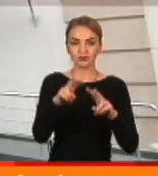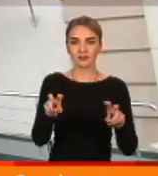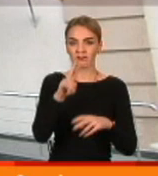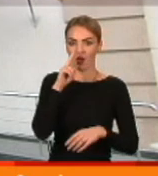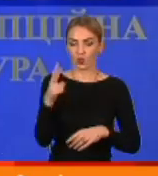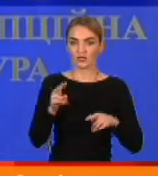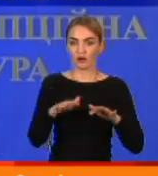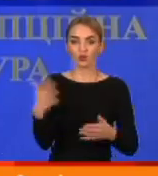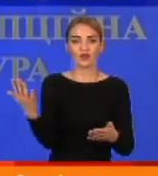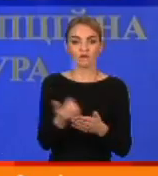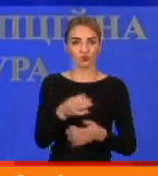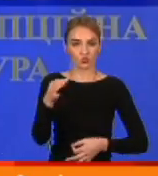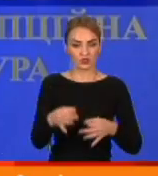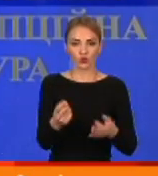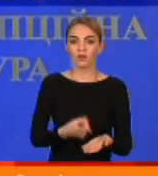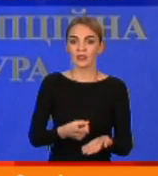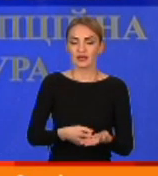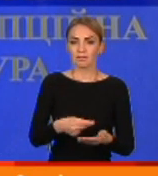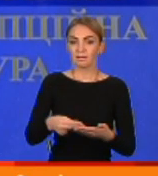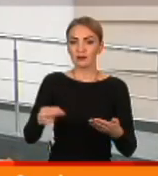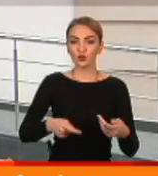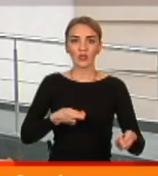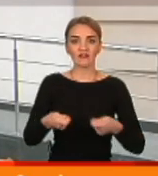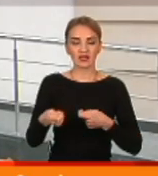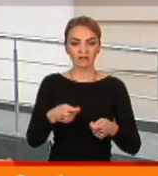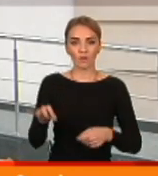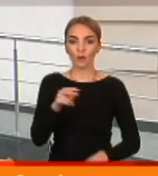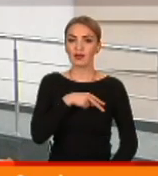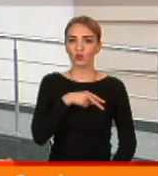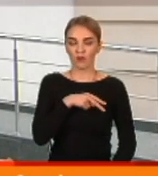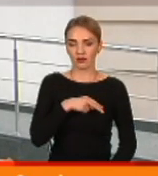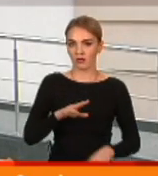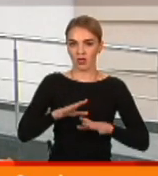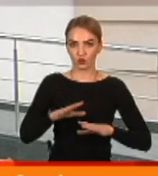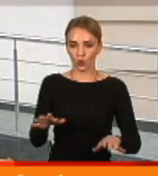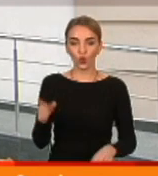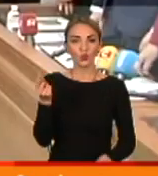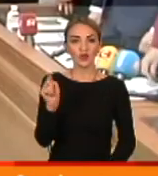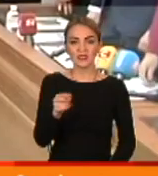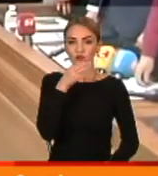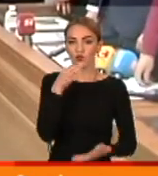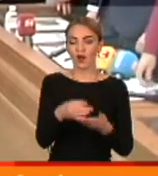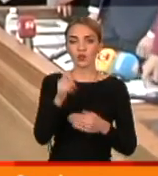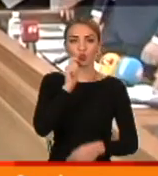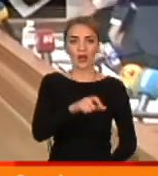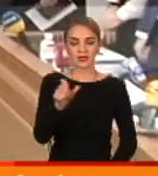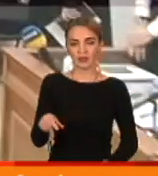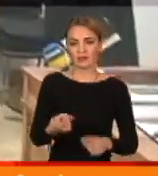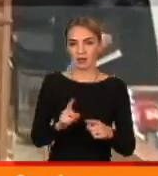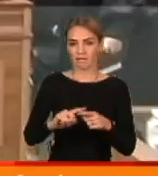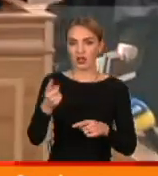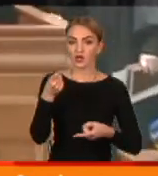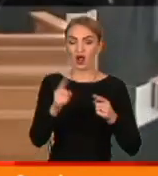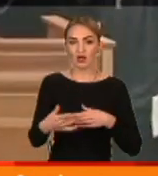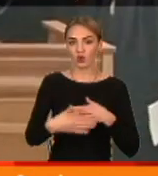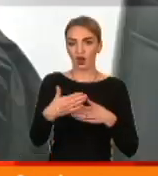справу і таки виграли у суді, бо довели, що підпису керівництва про преміювання не було. Тоді самозвітували українцям, це перше